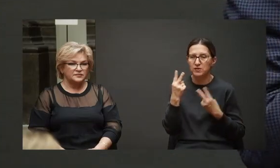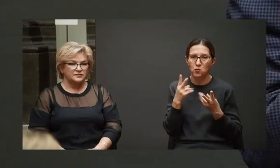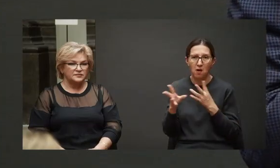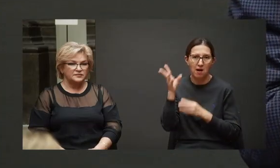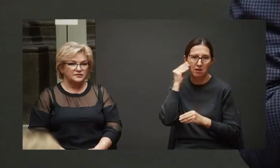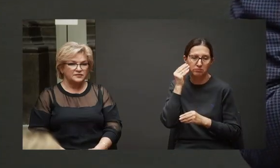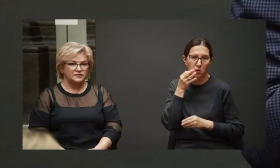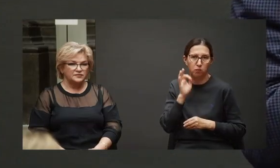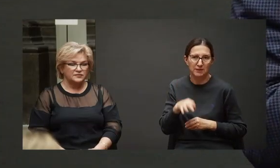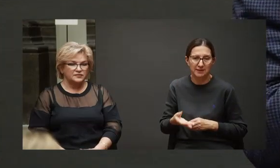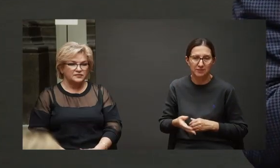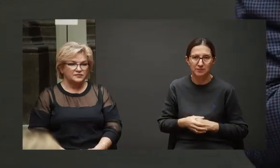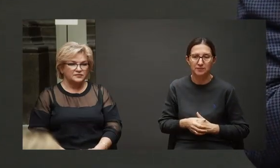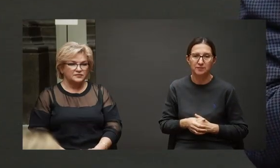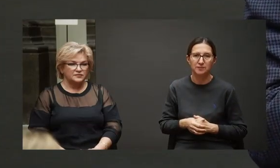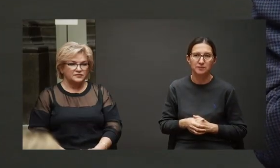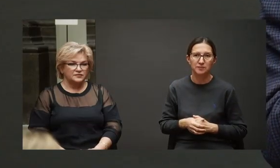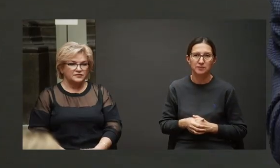опыте.